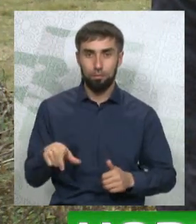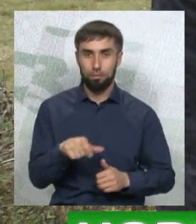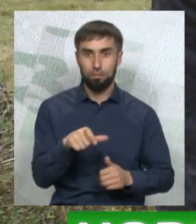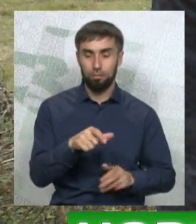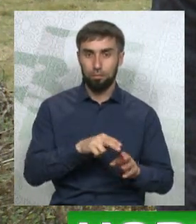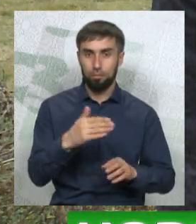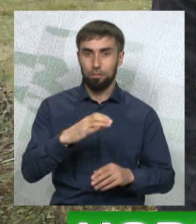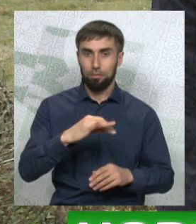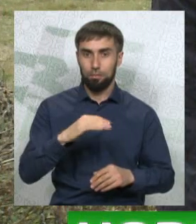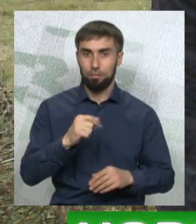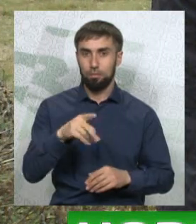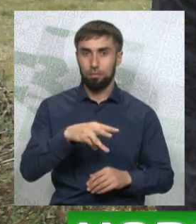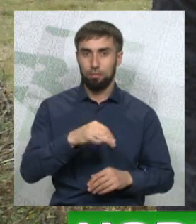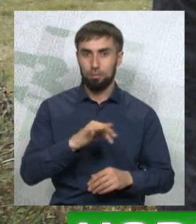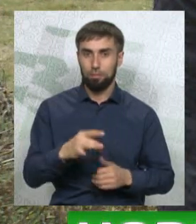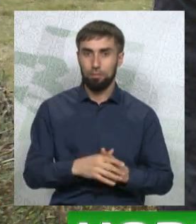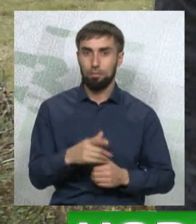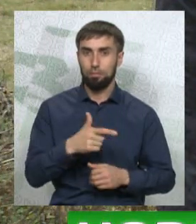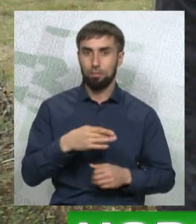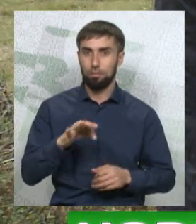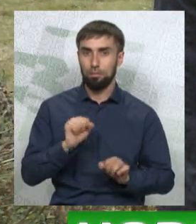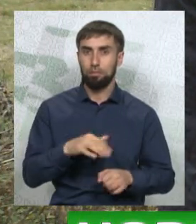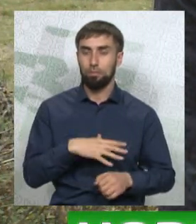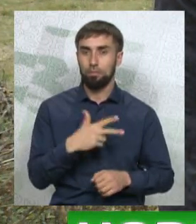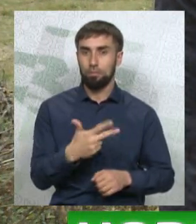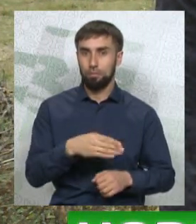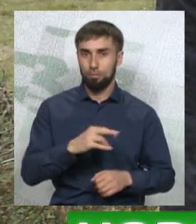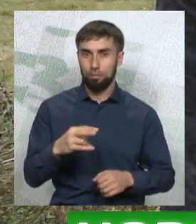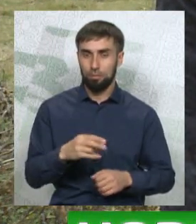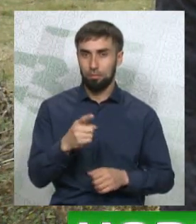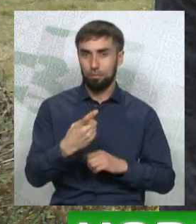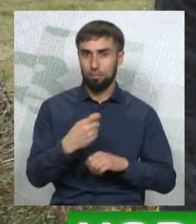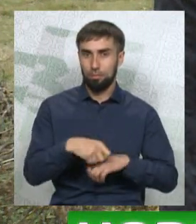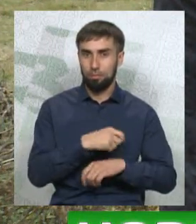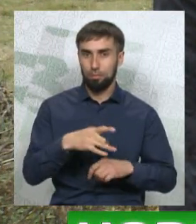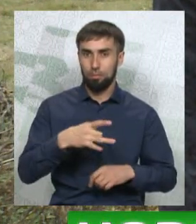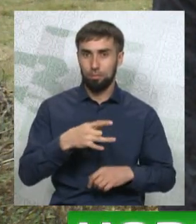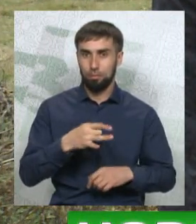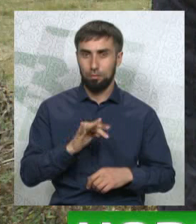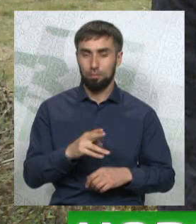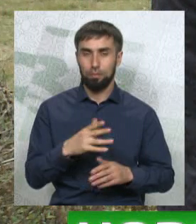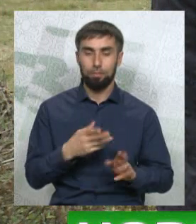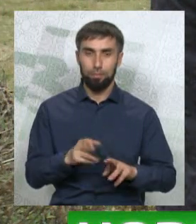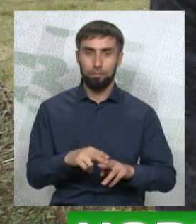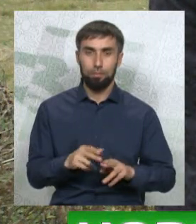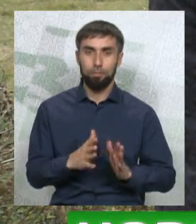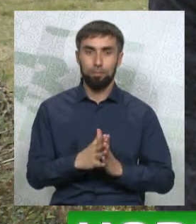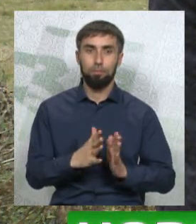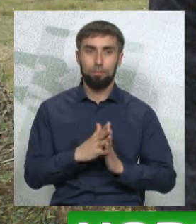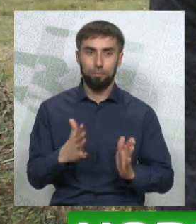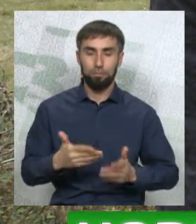мусора где-то том 3 это в радиста метр родника поэтому большая просьба к жителям